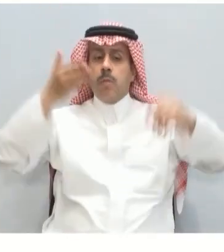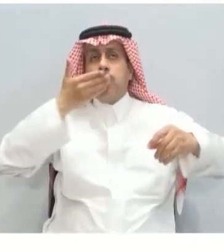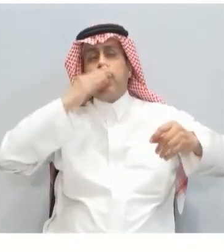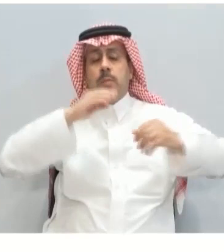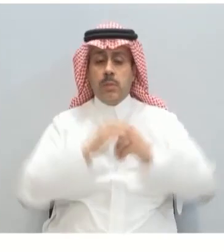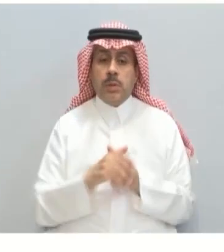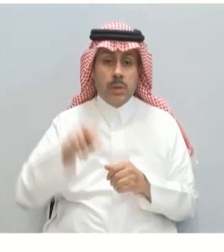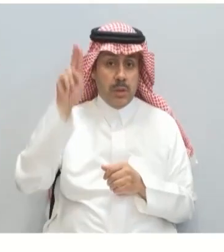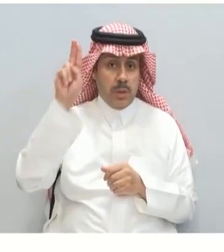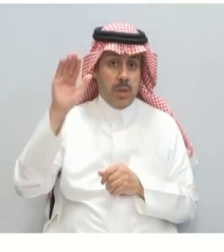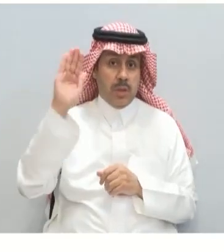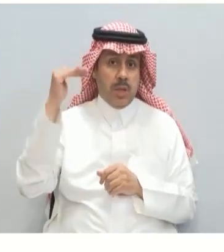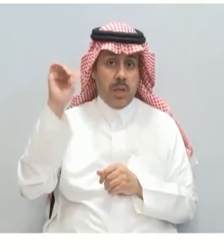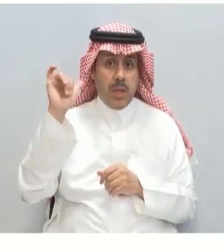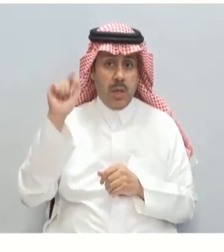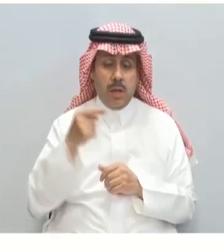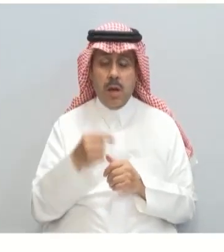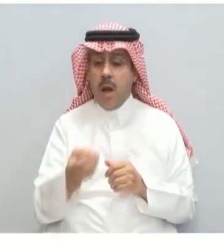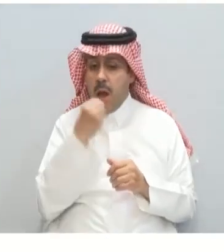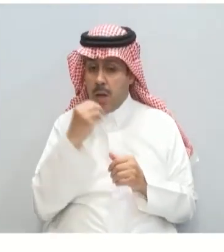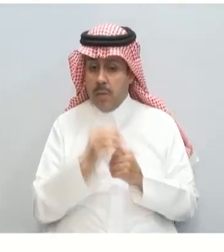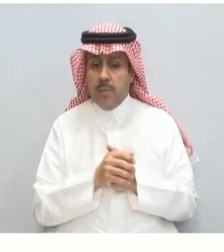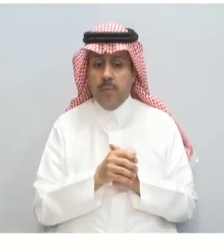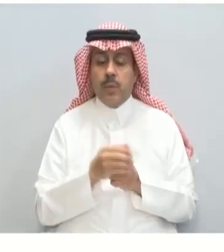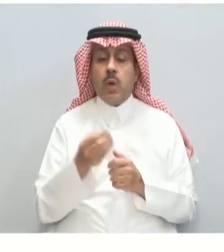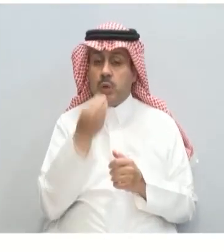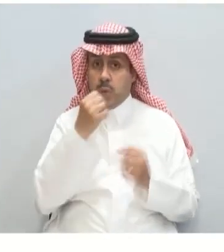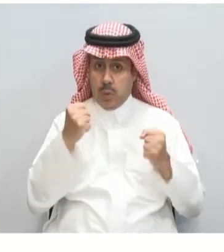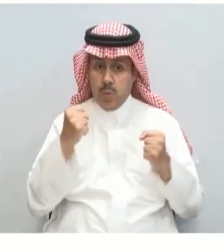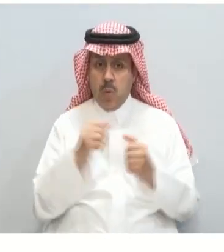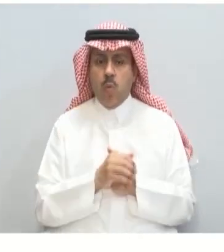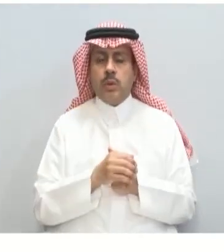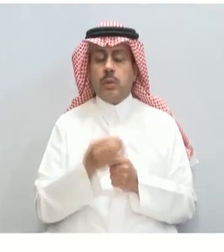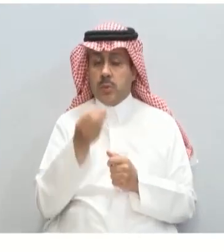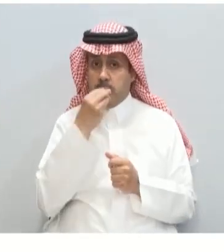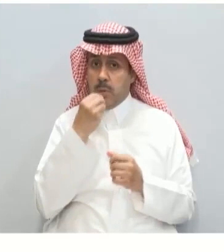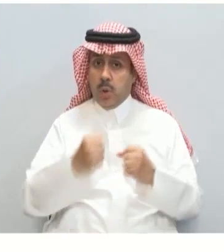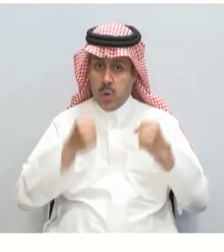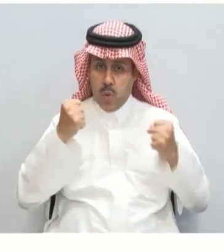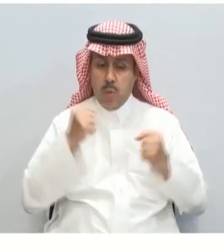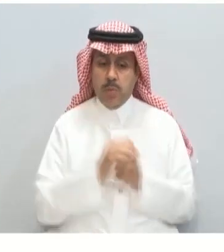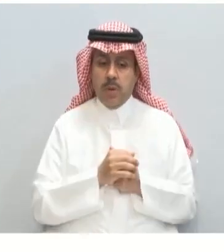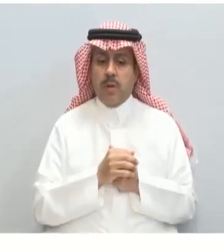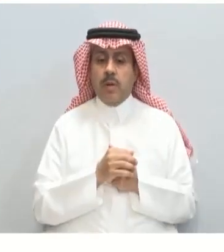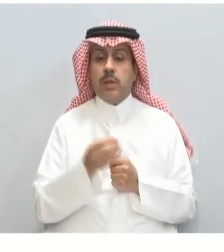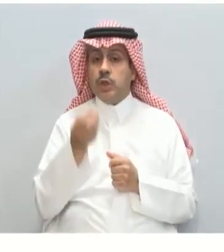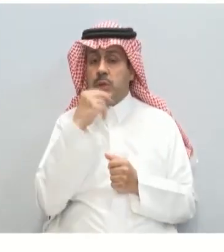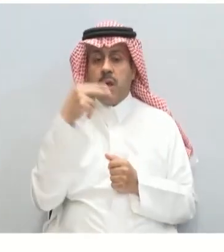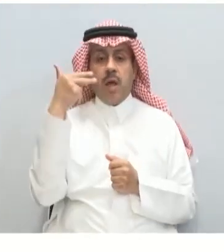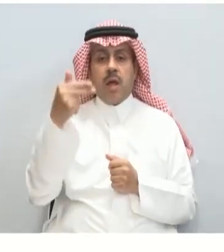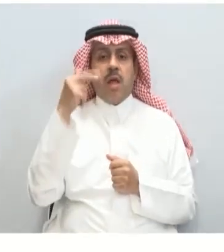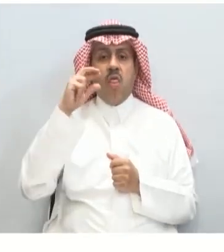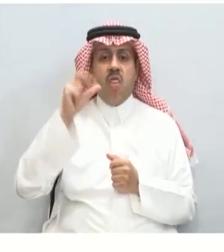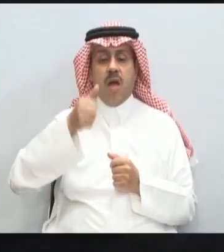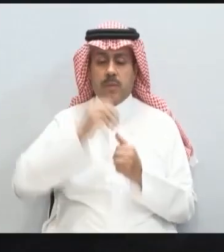بنعمه تسخيرها للاكل منها والتغذي واسترداد القوه لما يحصل من تغذيتها هذا